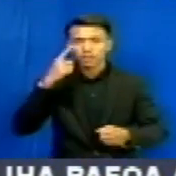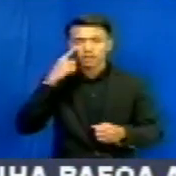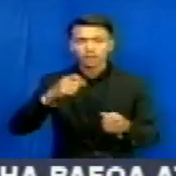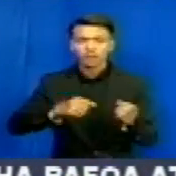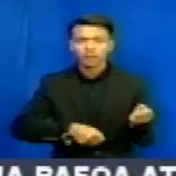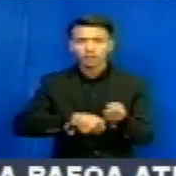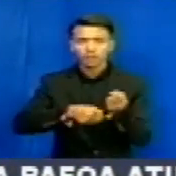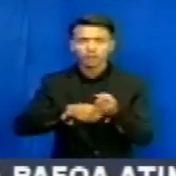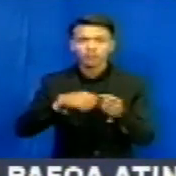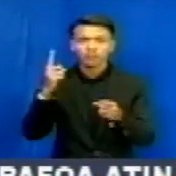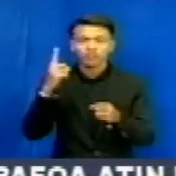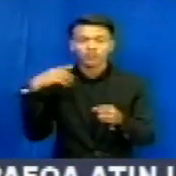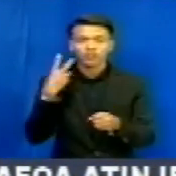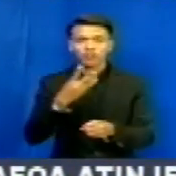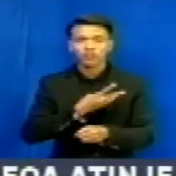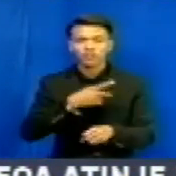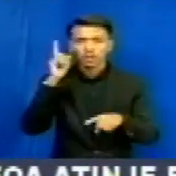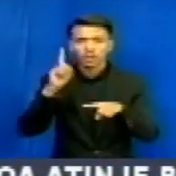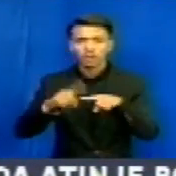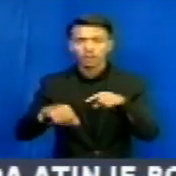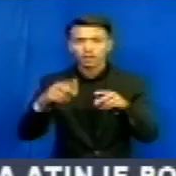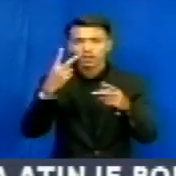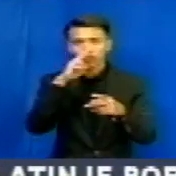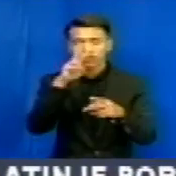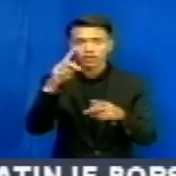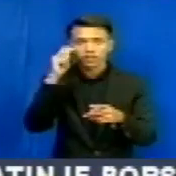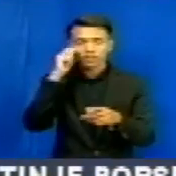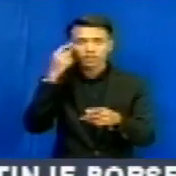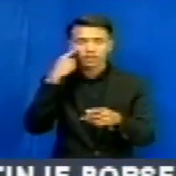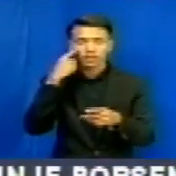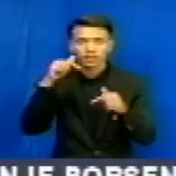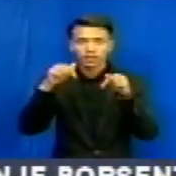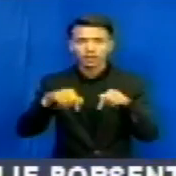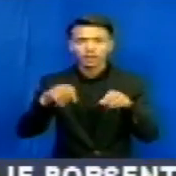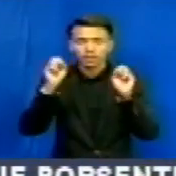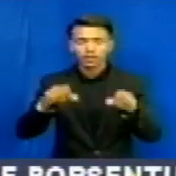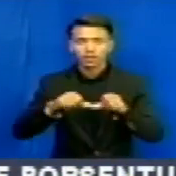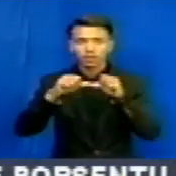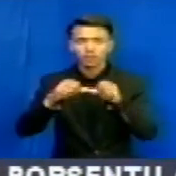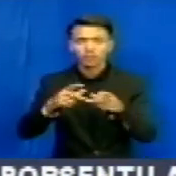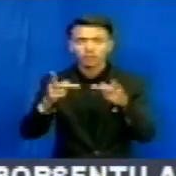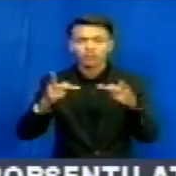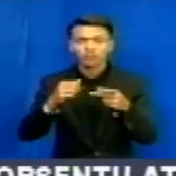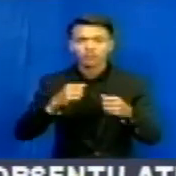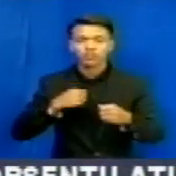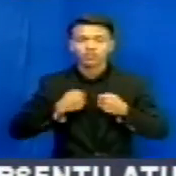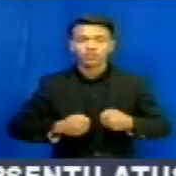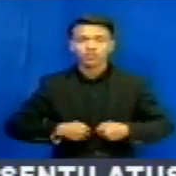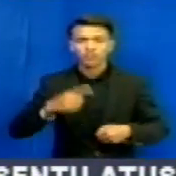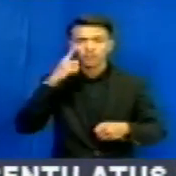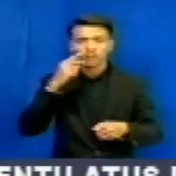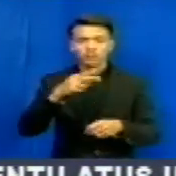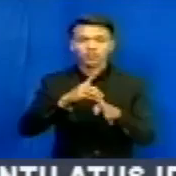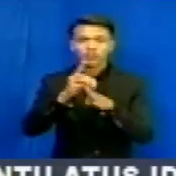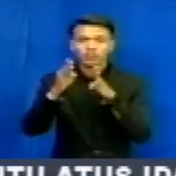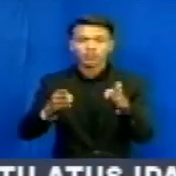kami, dia pemirsaan saya lebih labele, cek matang yang lain, beli kontinua, dia saya terus ada matang. Diretor Klinik Hospital Nasional